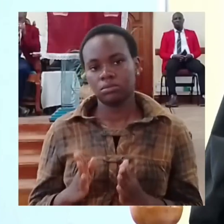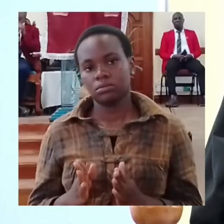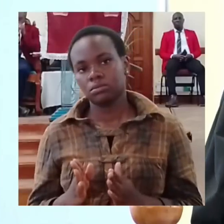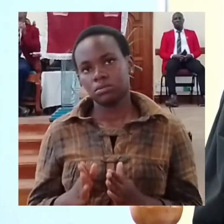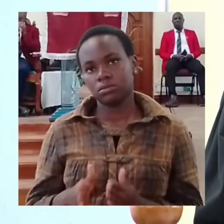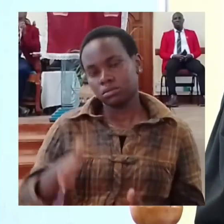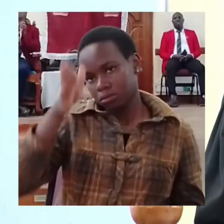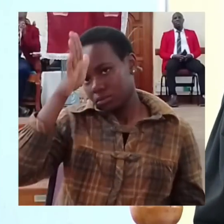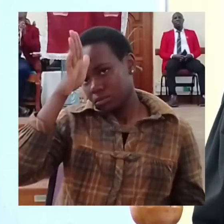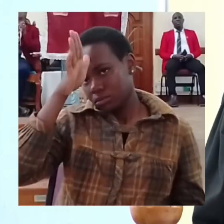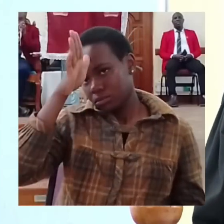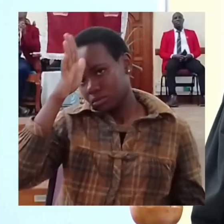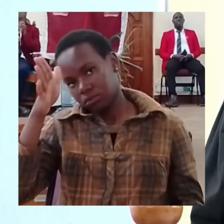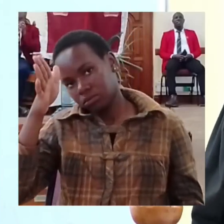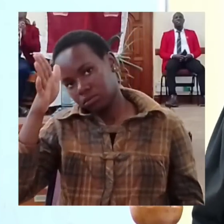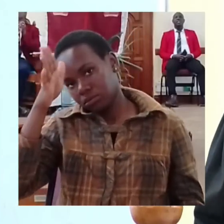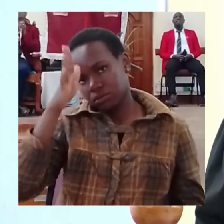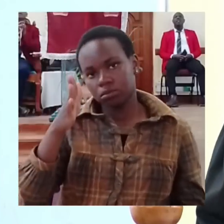wanyona